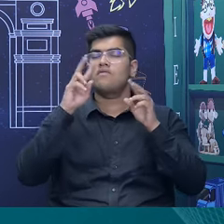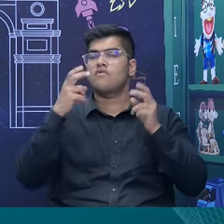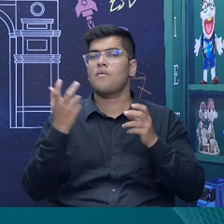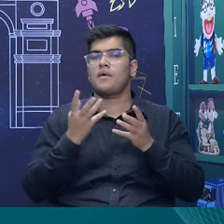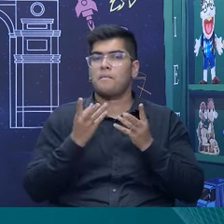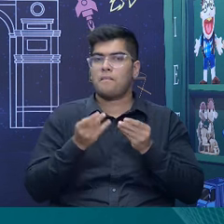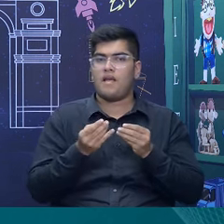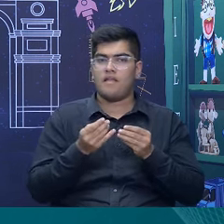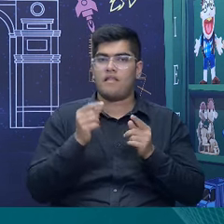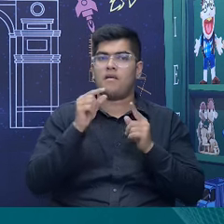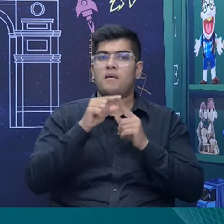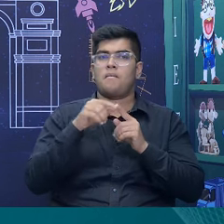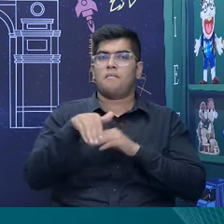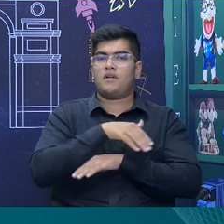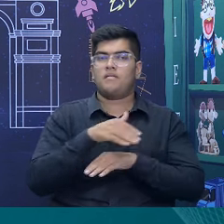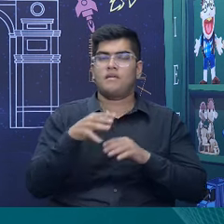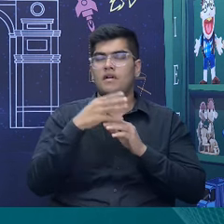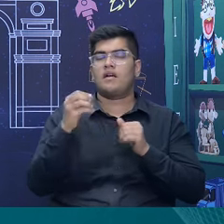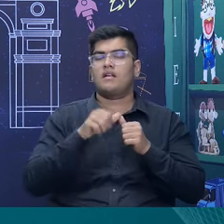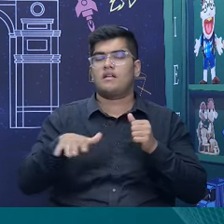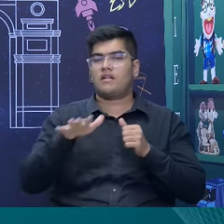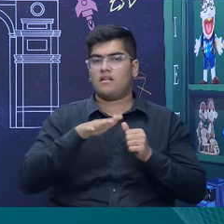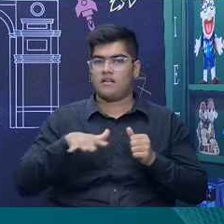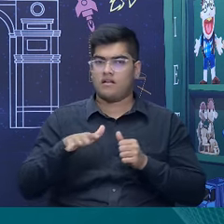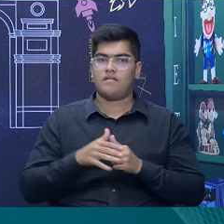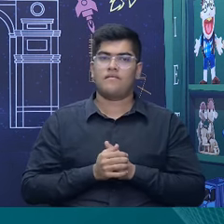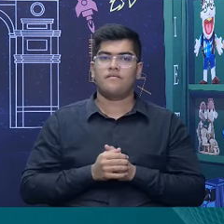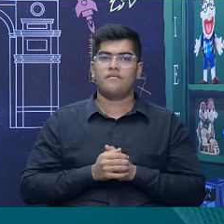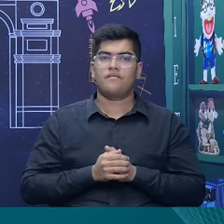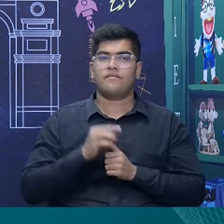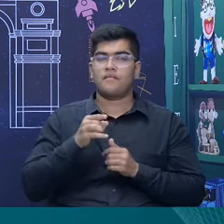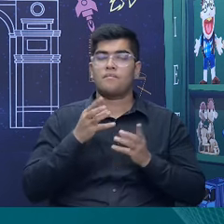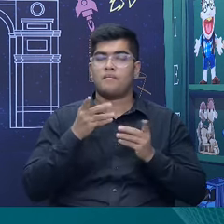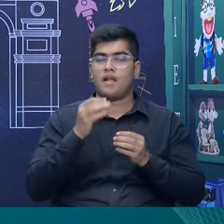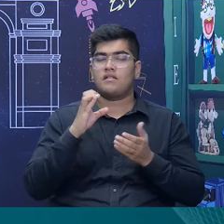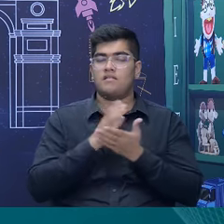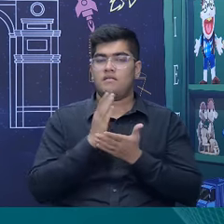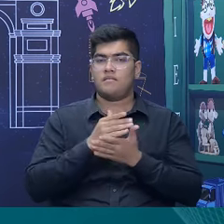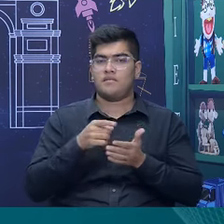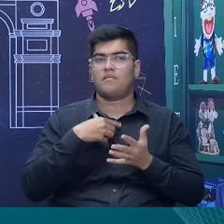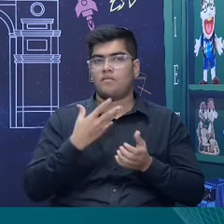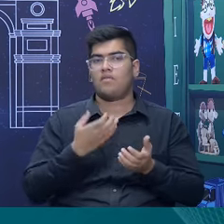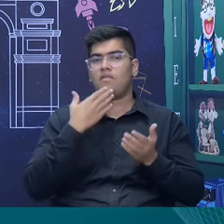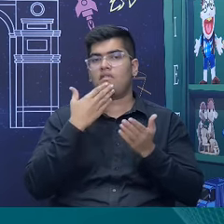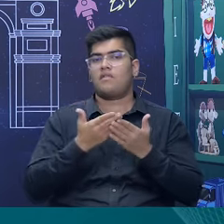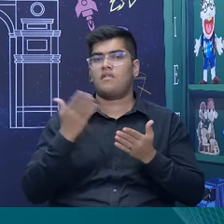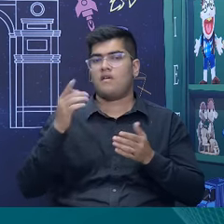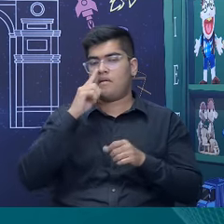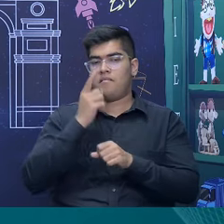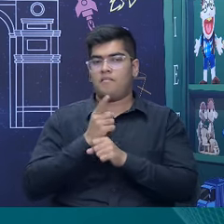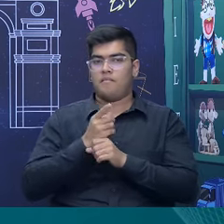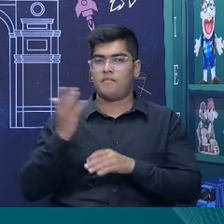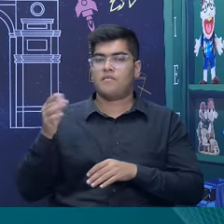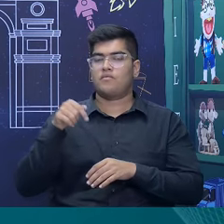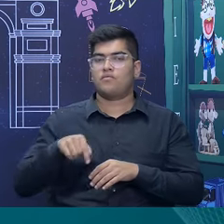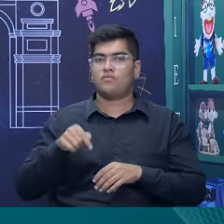पेरीमीटर एंड एरिया इस मैथ्स के चैप्टर के लिए यहां पर मैं धन्यवाद करना चाहूंगी शिल्पा मैम का कि